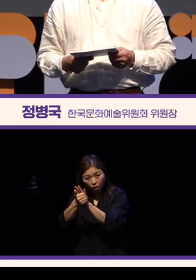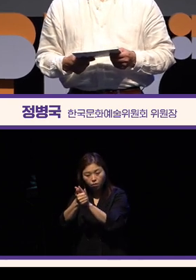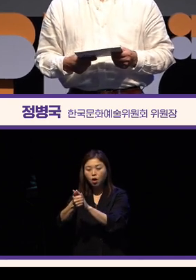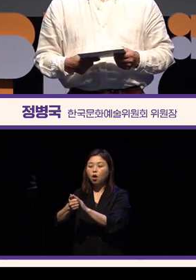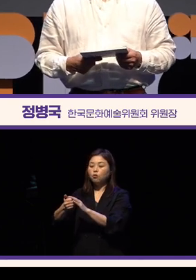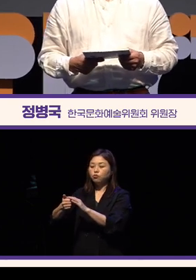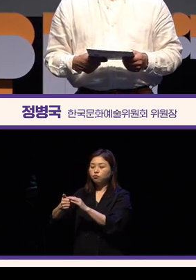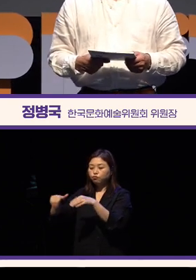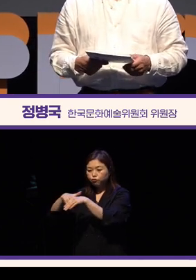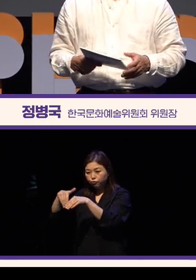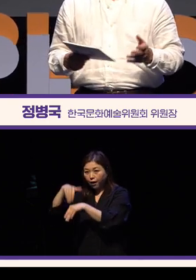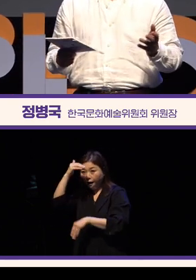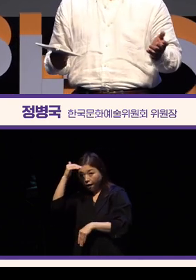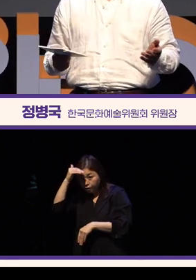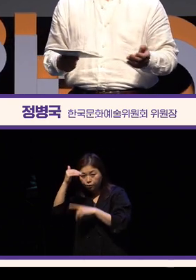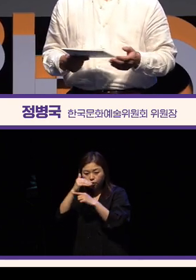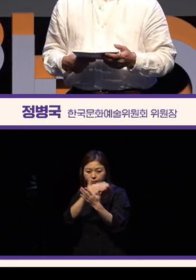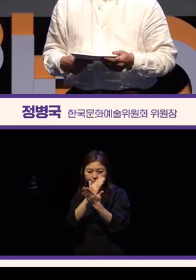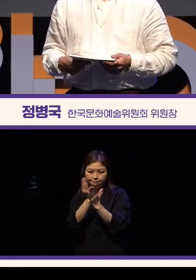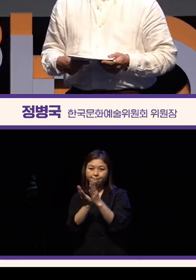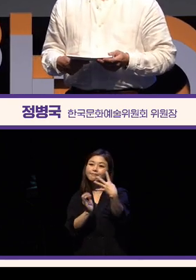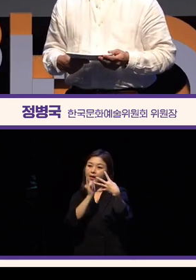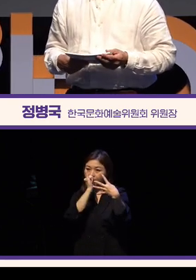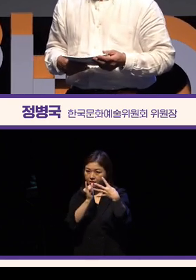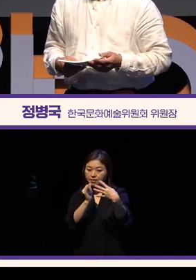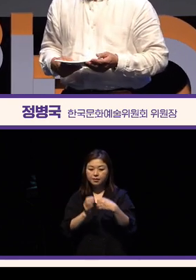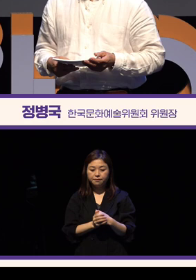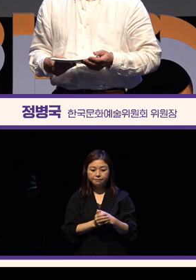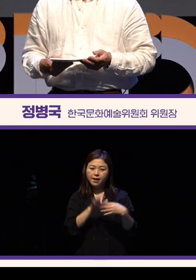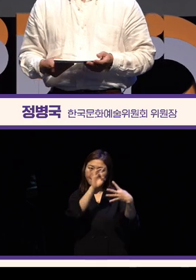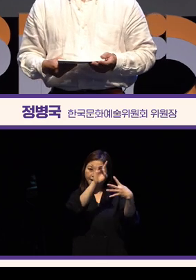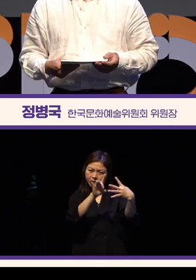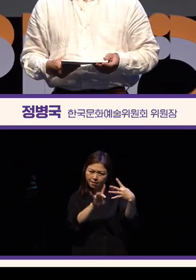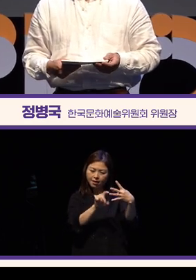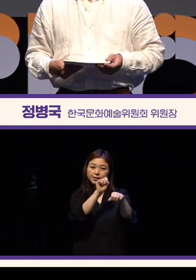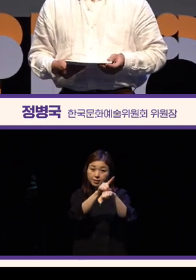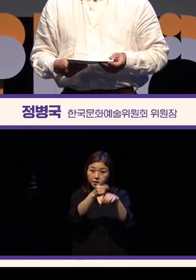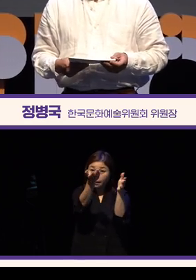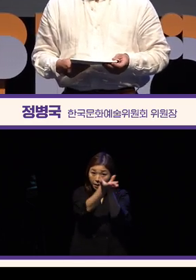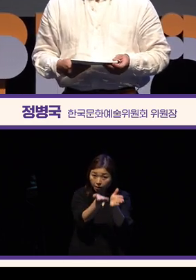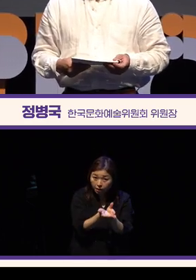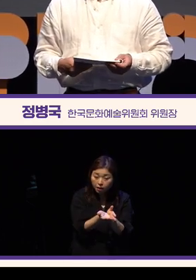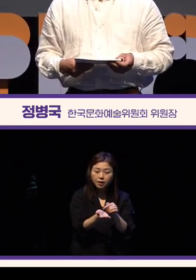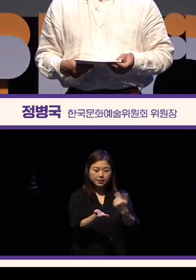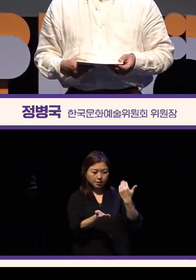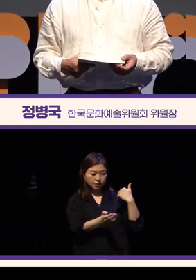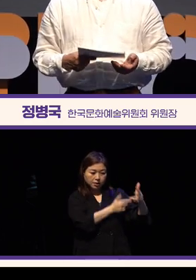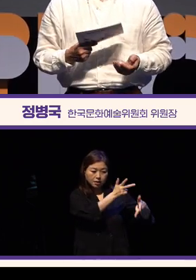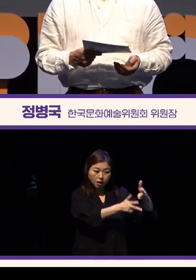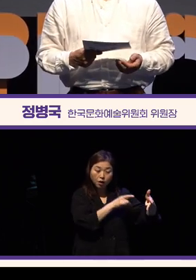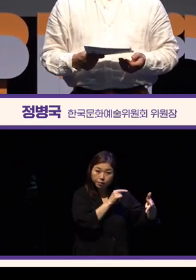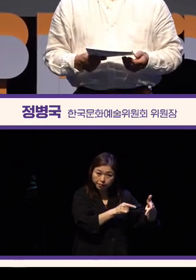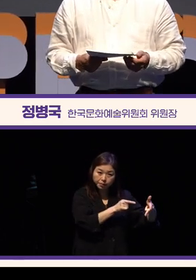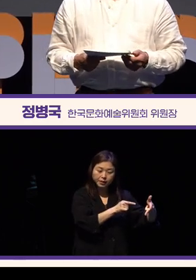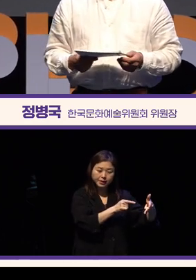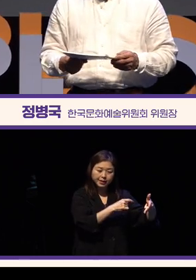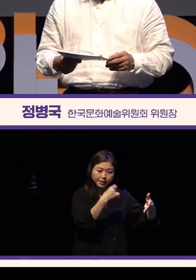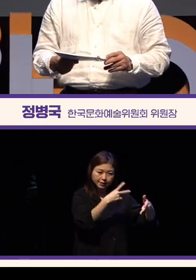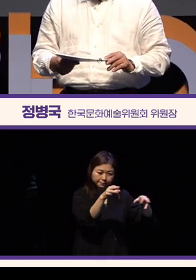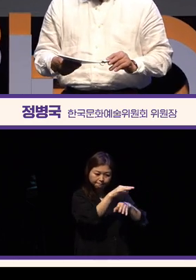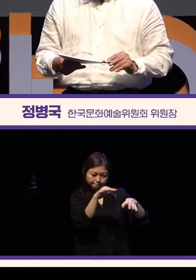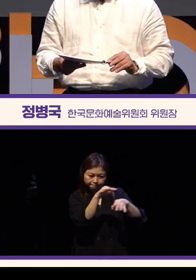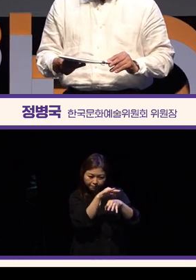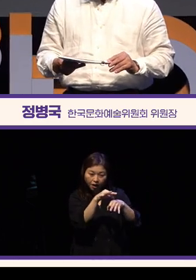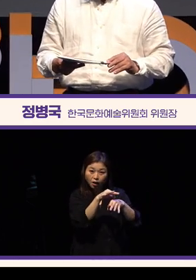문화향유로 카테고리를 나눴습니다. 각 분야의 특성에 따라서 기존 사업을 재배치